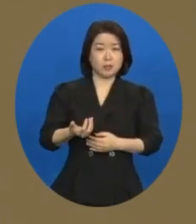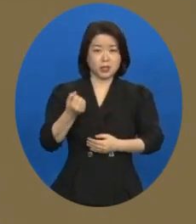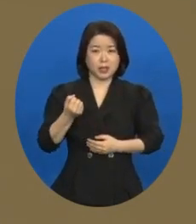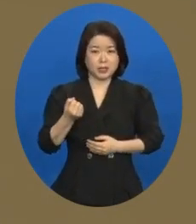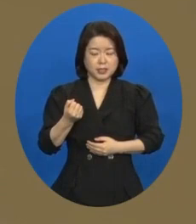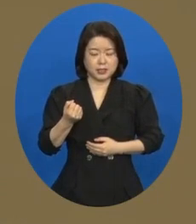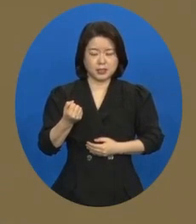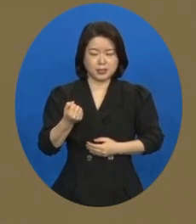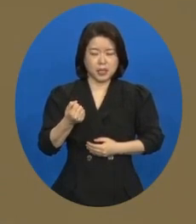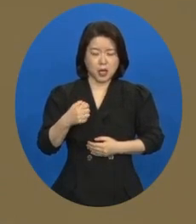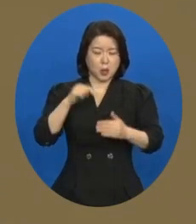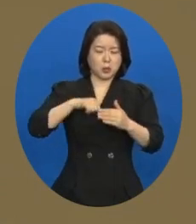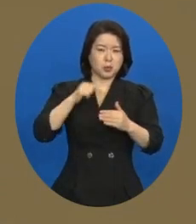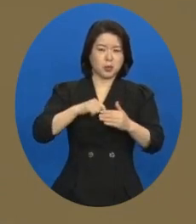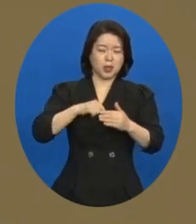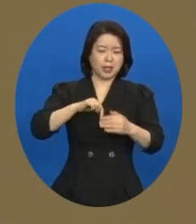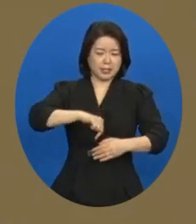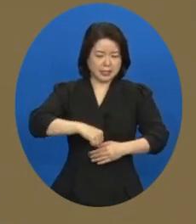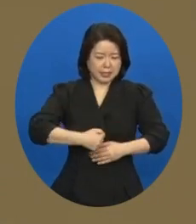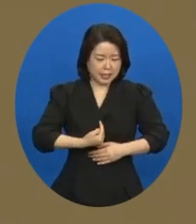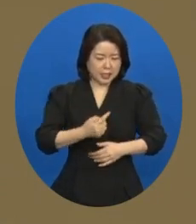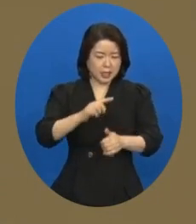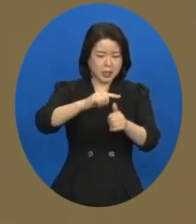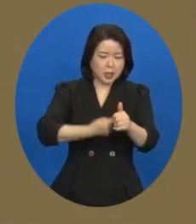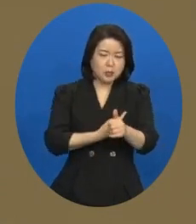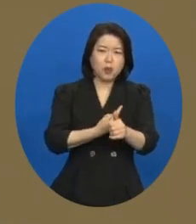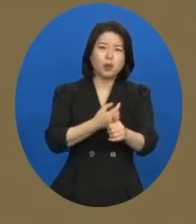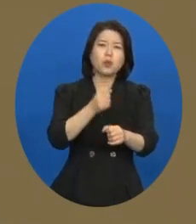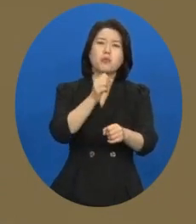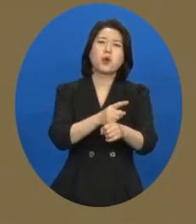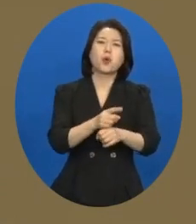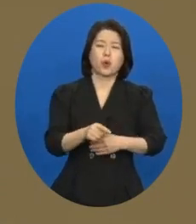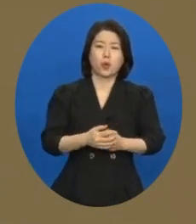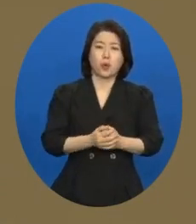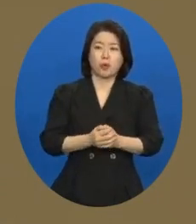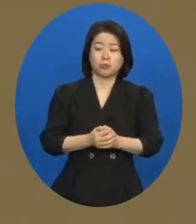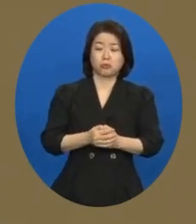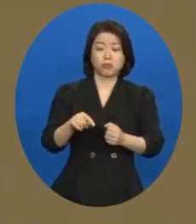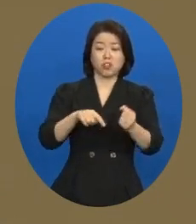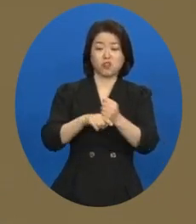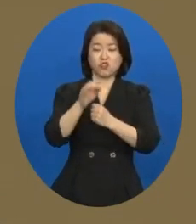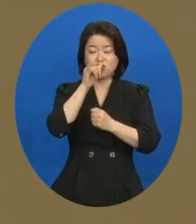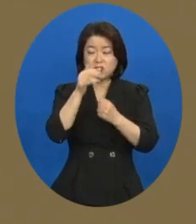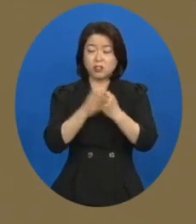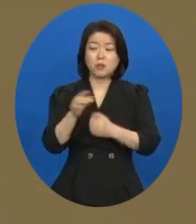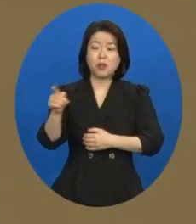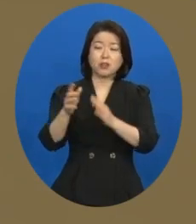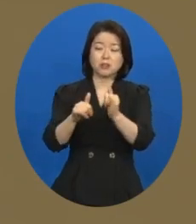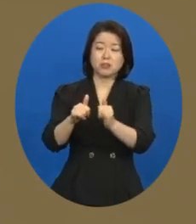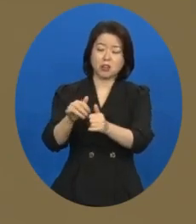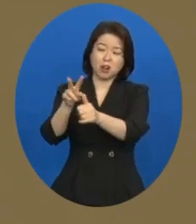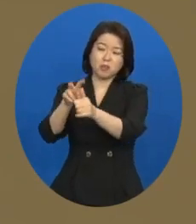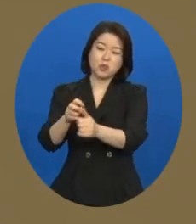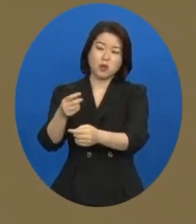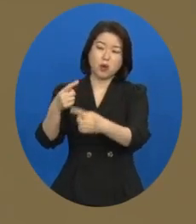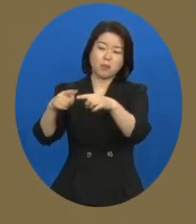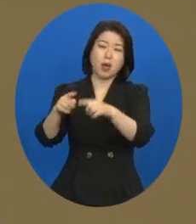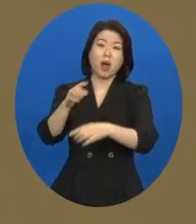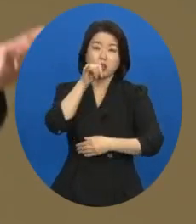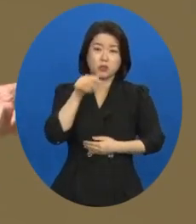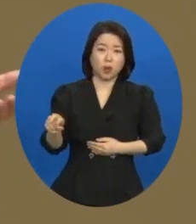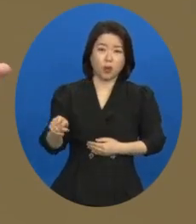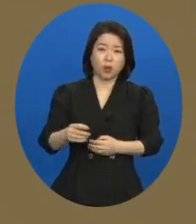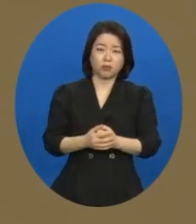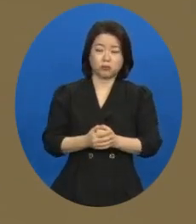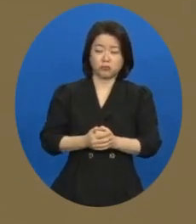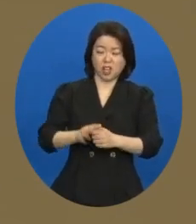거의 자연스러운 감정입니다. 까닭이 있으니까 우리가 그 사람을 미워하고 비판하는 거죠.